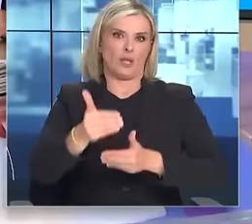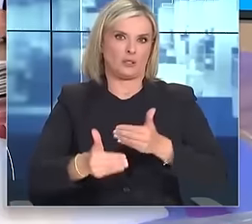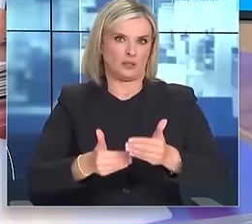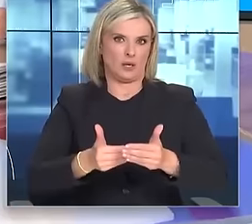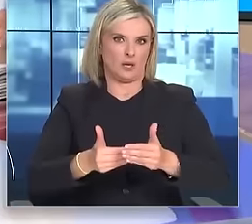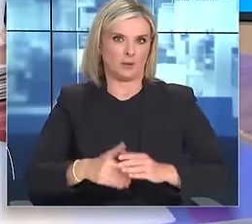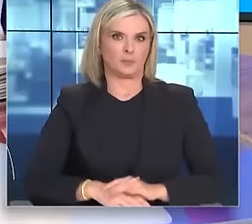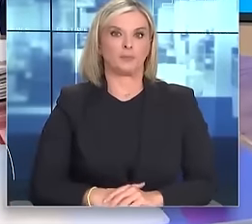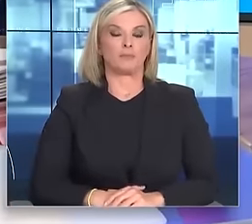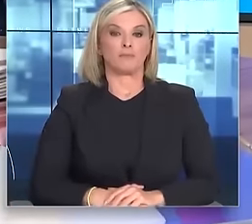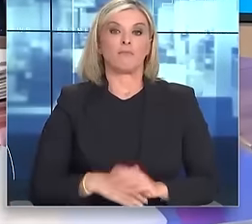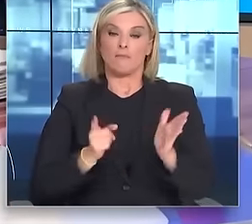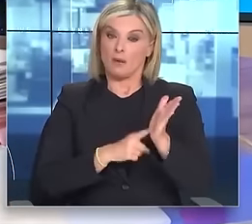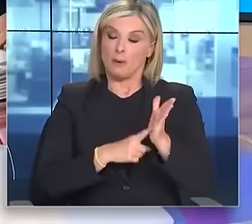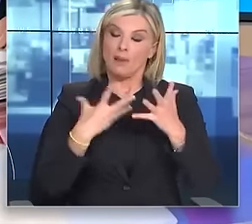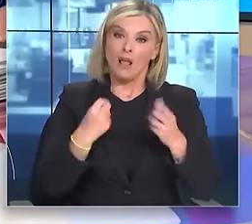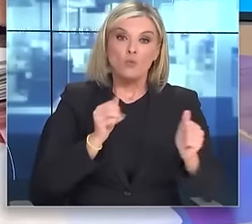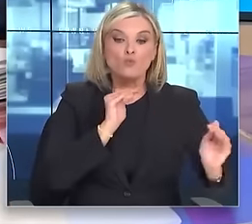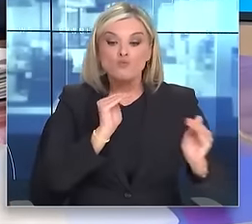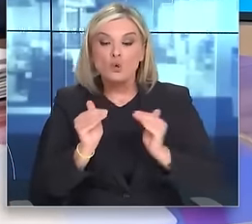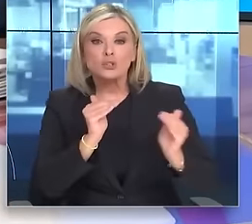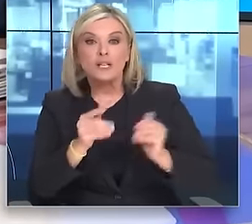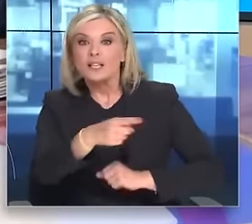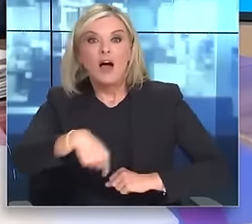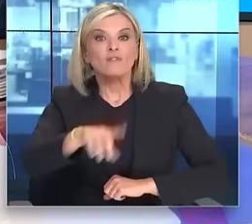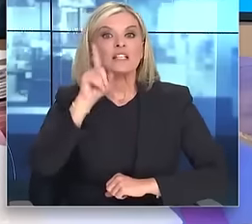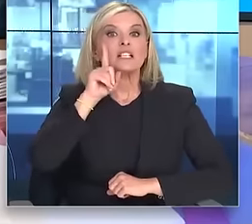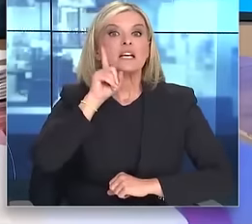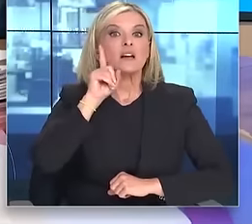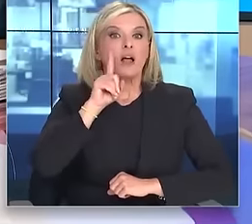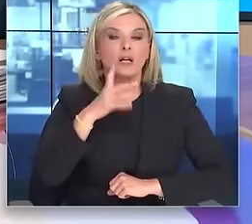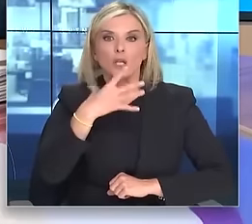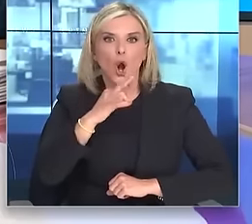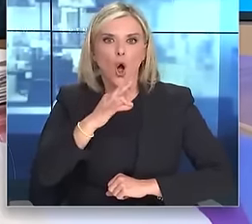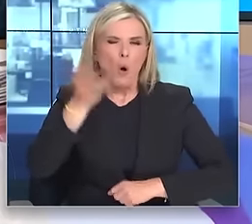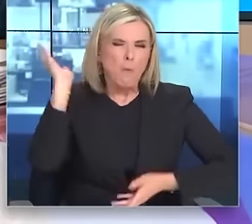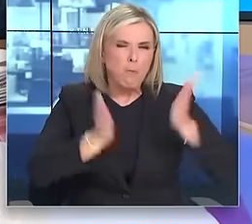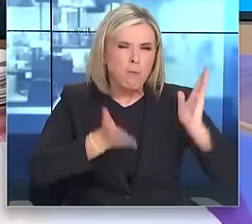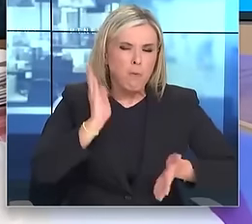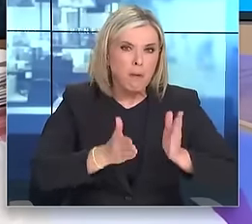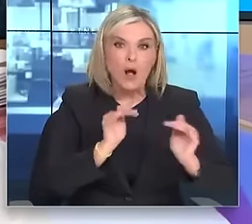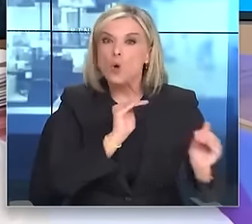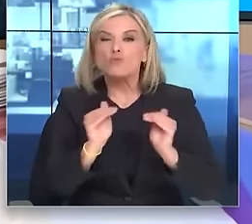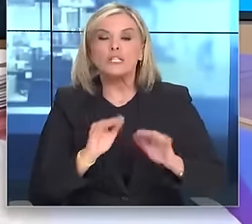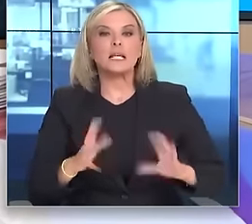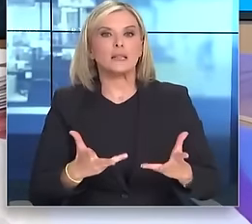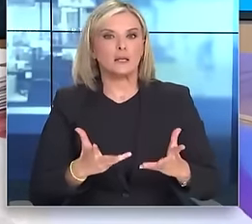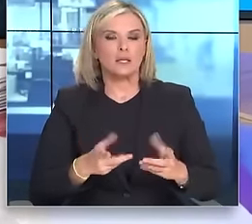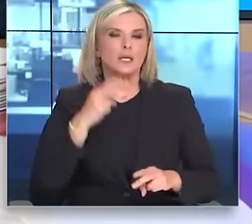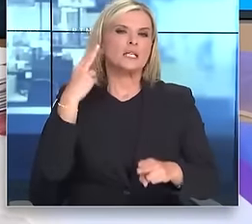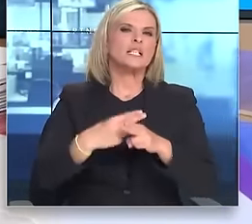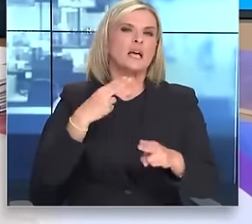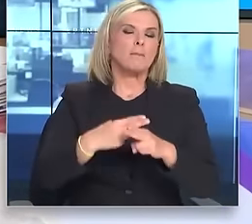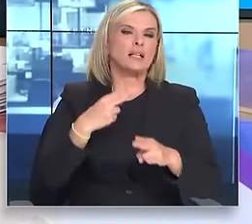πλέγμα προστασίας στις γυναίκες οι οποίες μπορεί να είναι θύματα κακοποίησης. Και τι εννοώ με προστασία? Το panic button